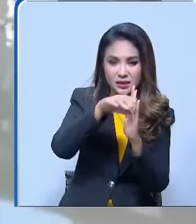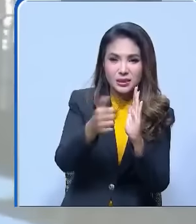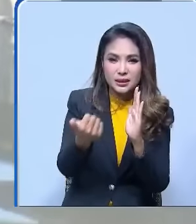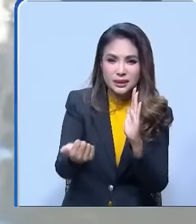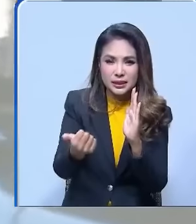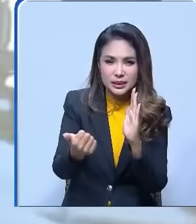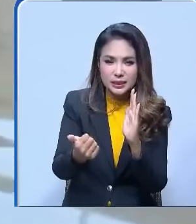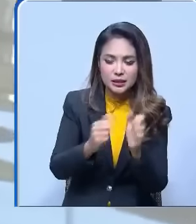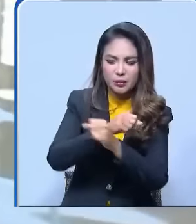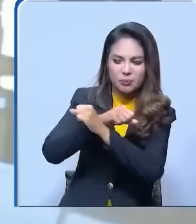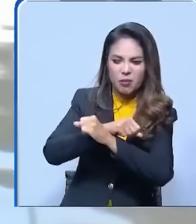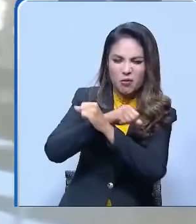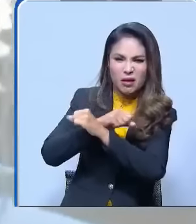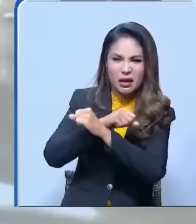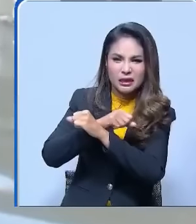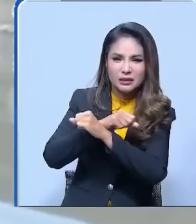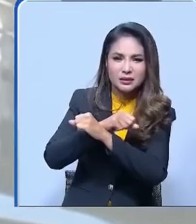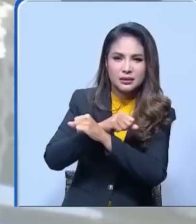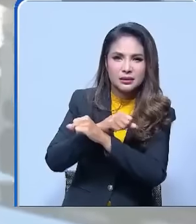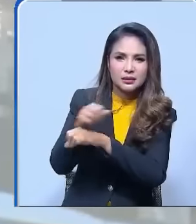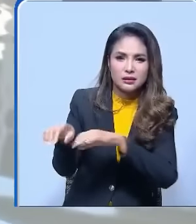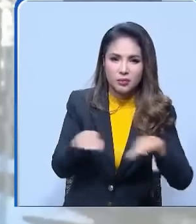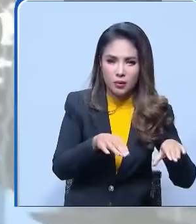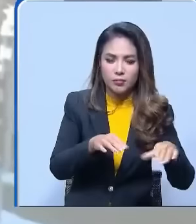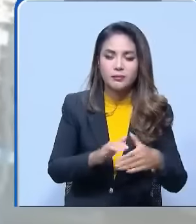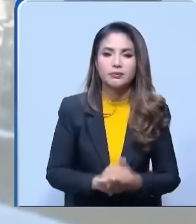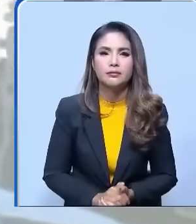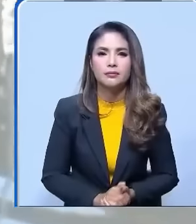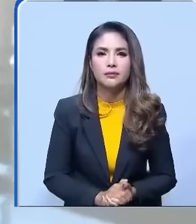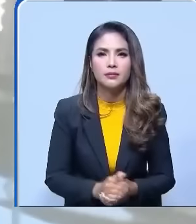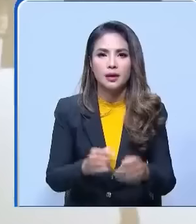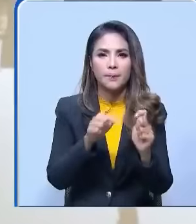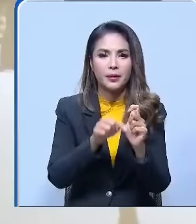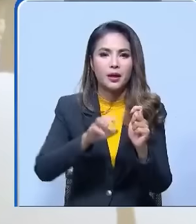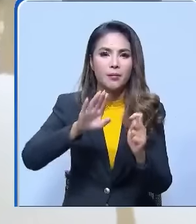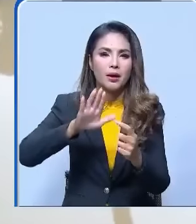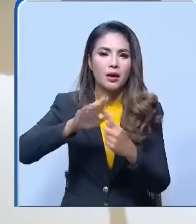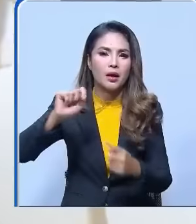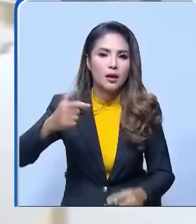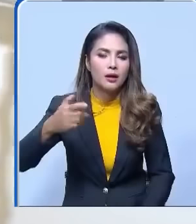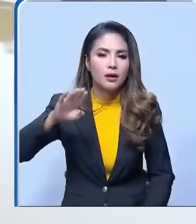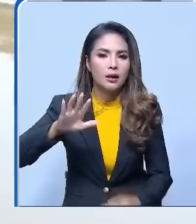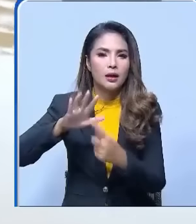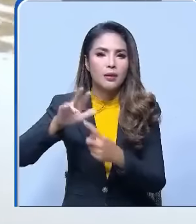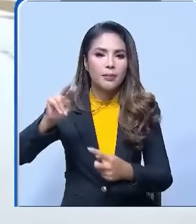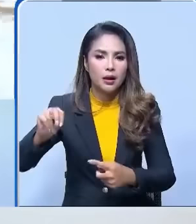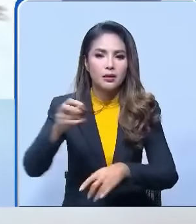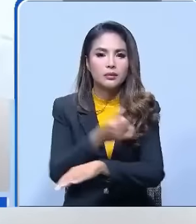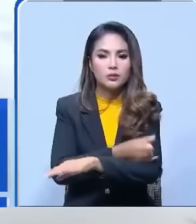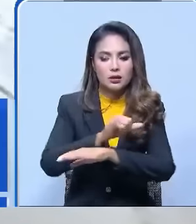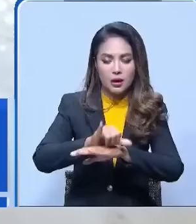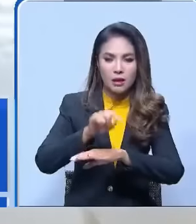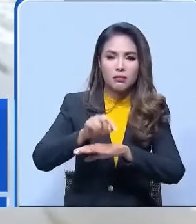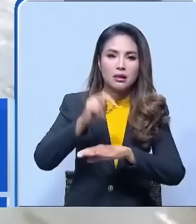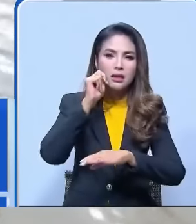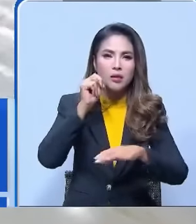เขื่อนมาป้องกันน้ำส่วนชาวบ้านที่ตำบลบ้านกลุ่มอำเภอบางบานจังหวัดพระนครศรีอยุธยาค่ะระดับน้ำเนี่ยสูงอย่